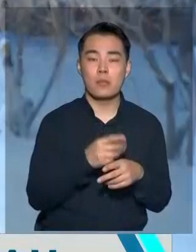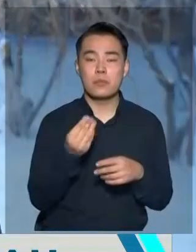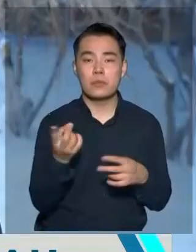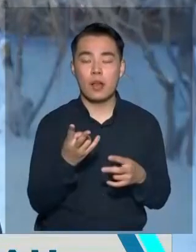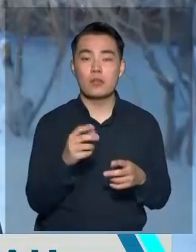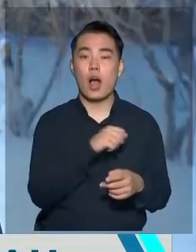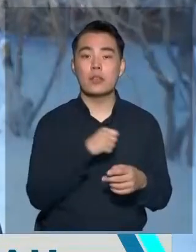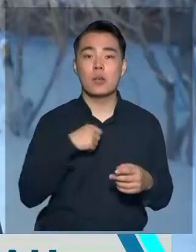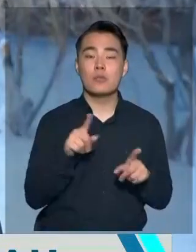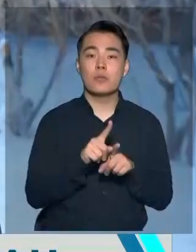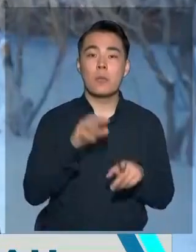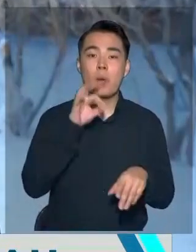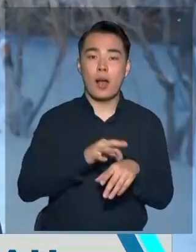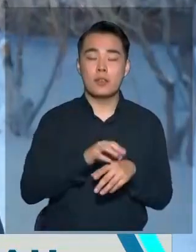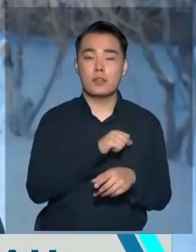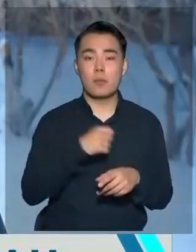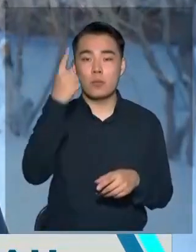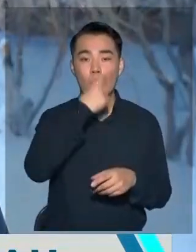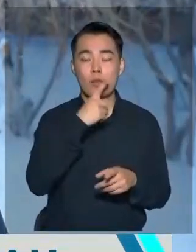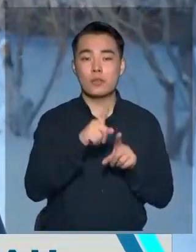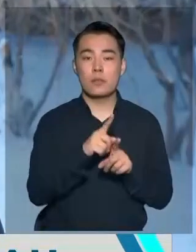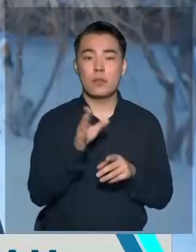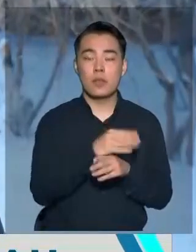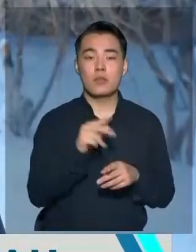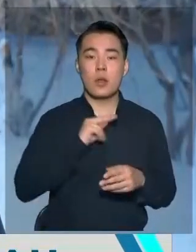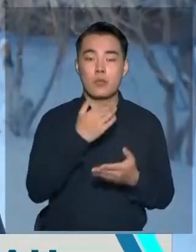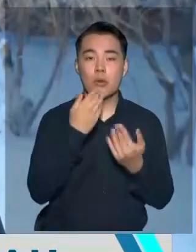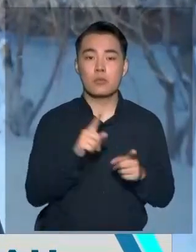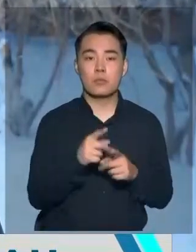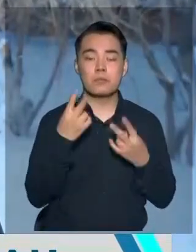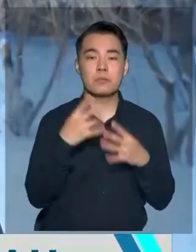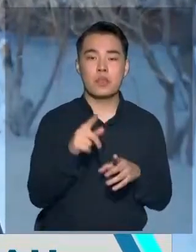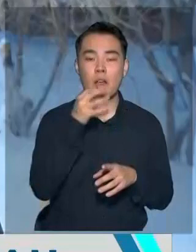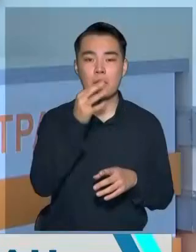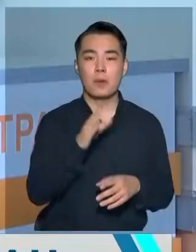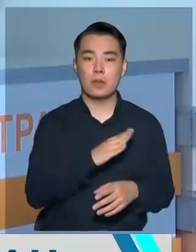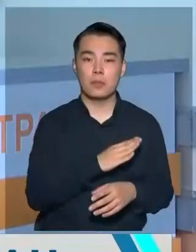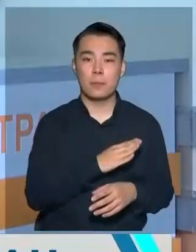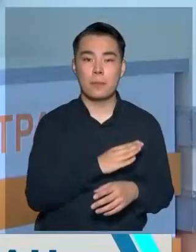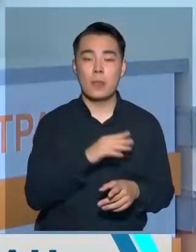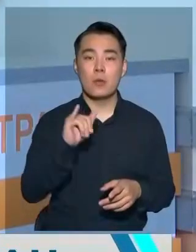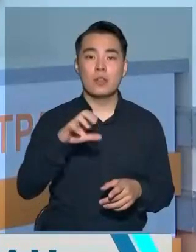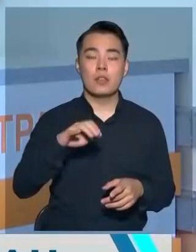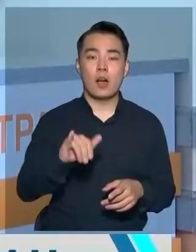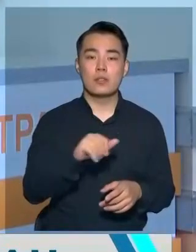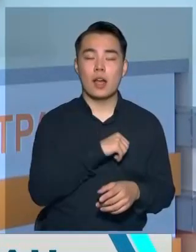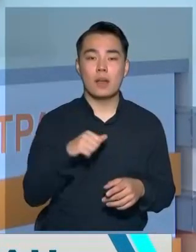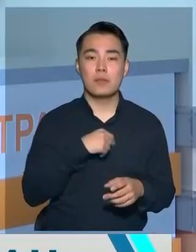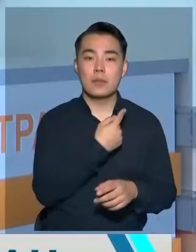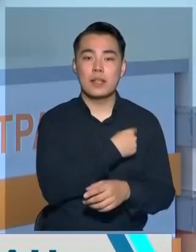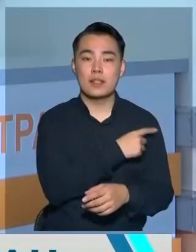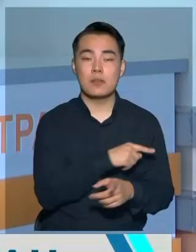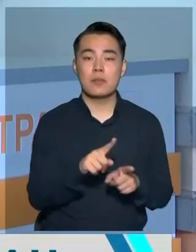енді шамалы ауыры бір жылға іс жарамсыз болпасаң, сен қажет болмай қалады екенсің да. Ұлытау бойынша